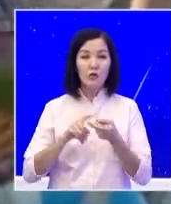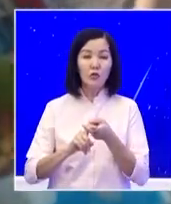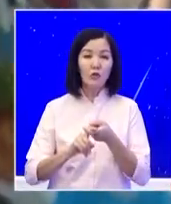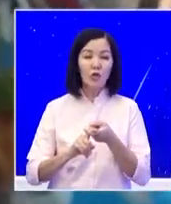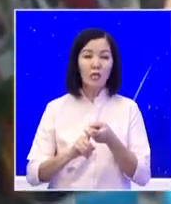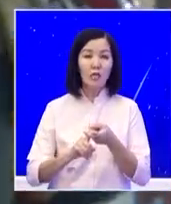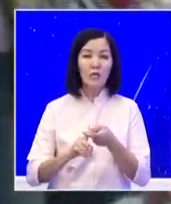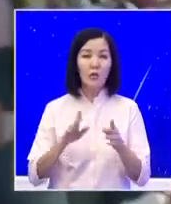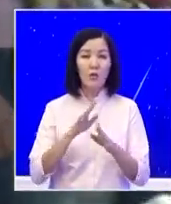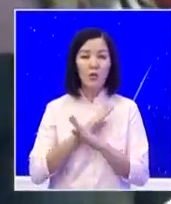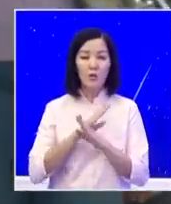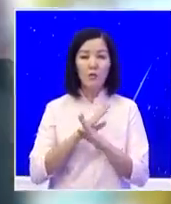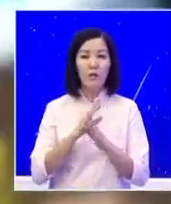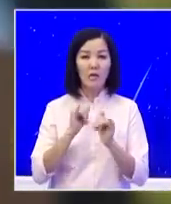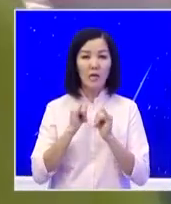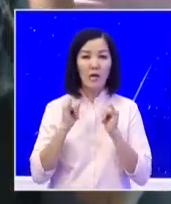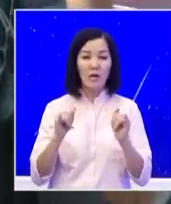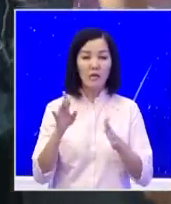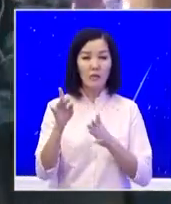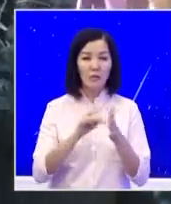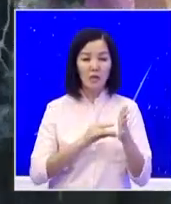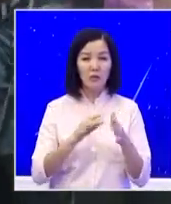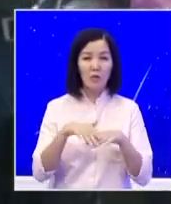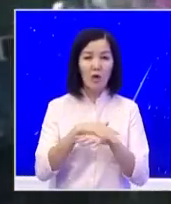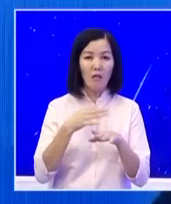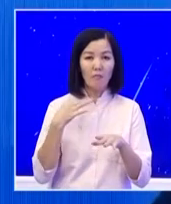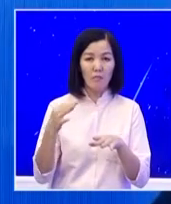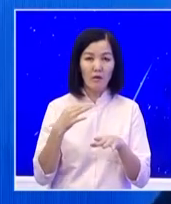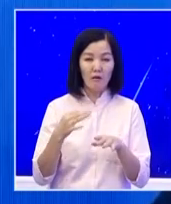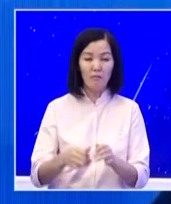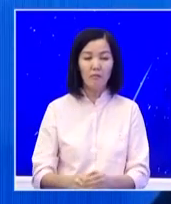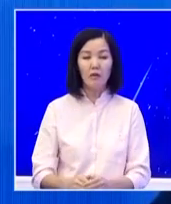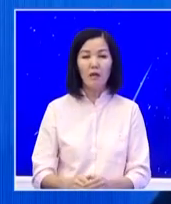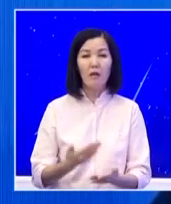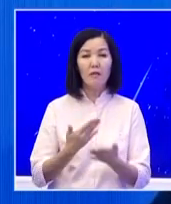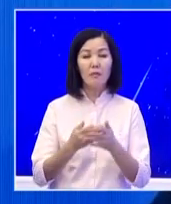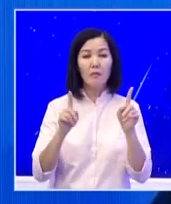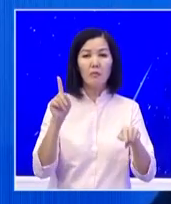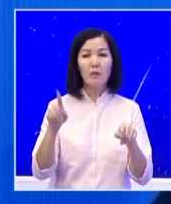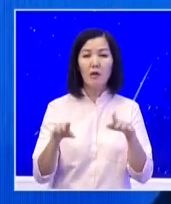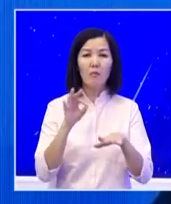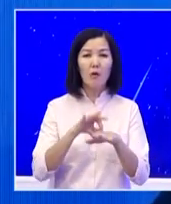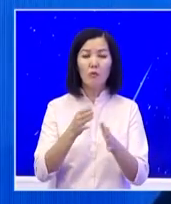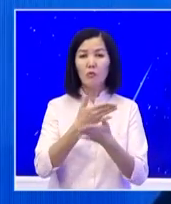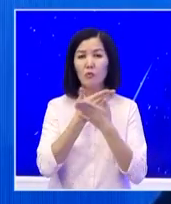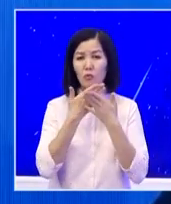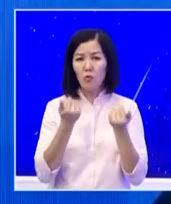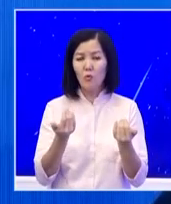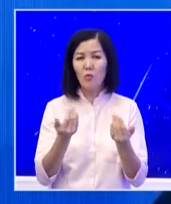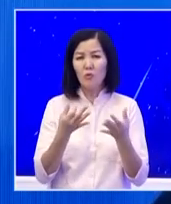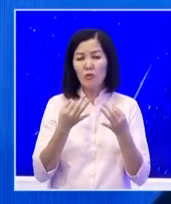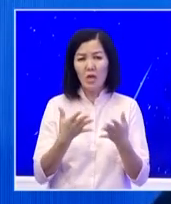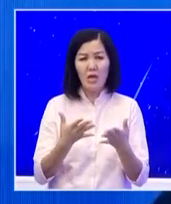мен өлім-жітім саны артып кеткен. Сонда да халық бейқам жүр. Кейбір азаматтар сенбейді, осындай ауру жоқ, немесе бұл жай